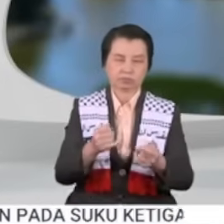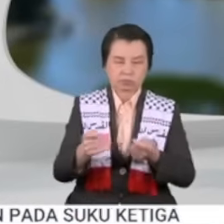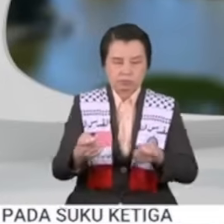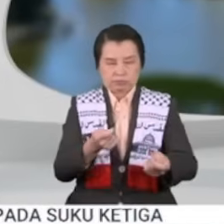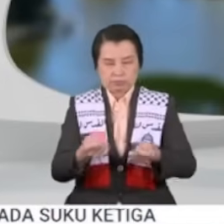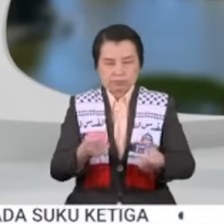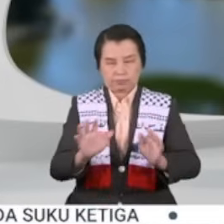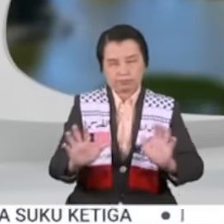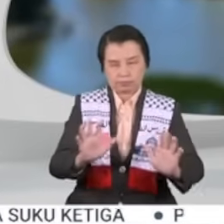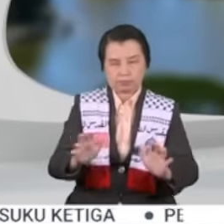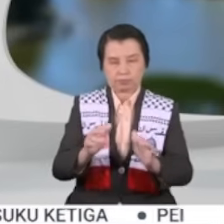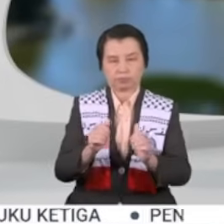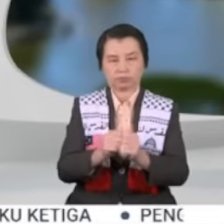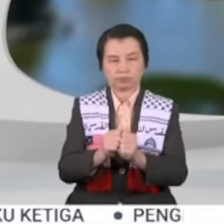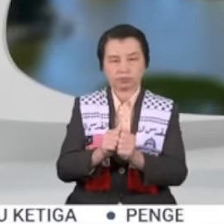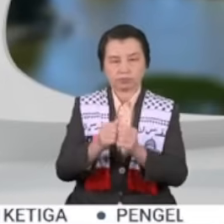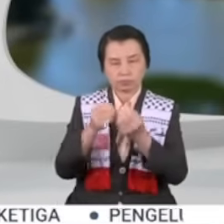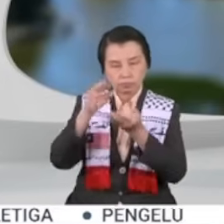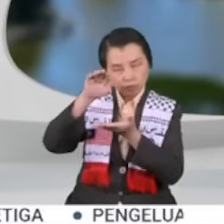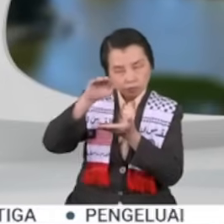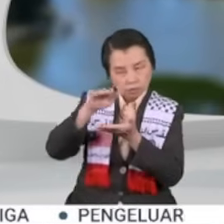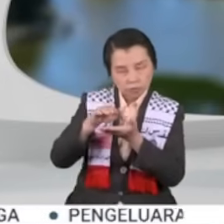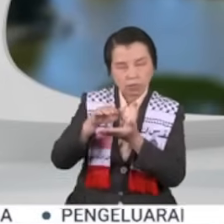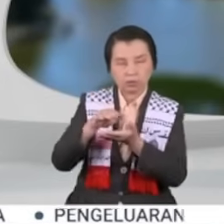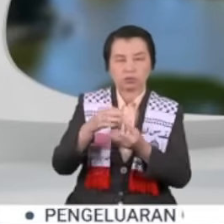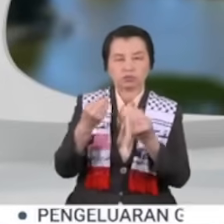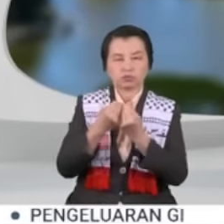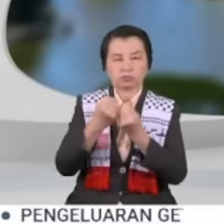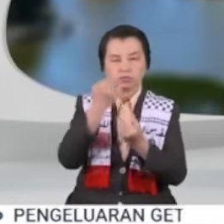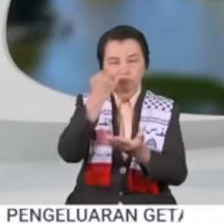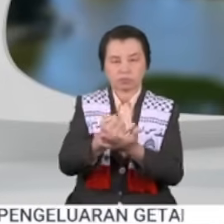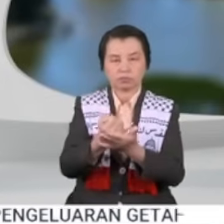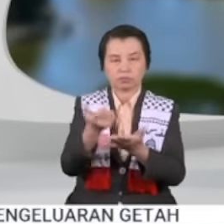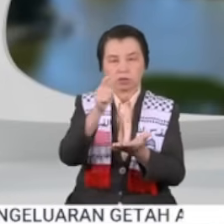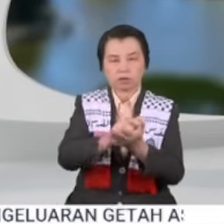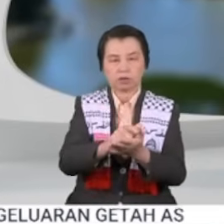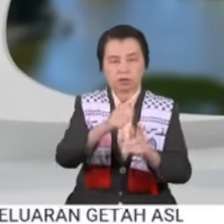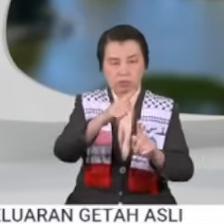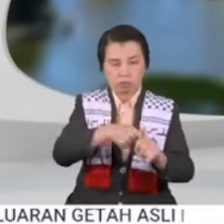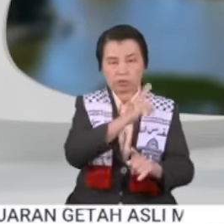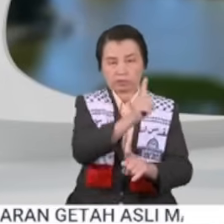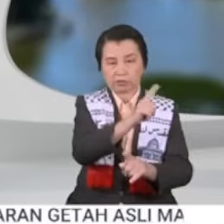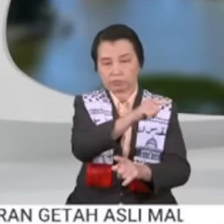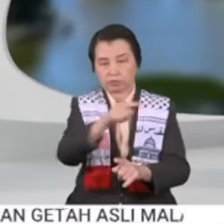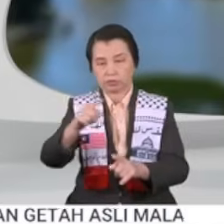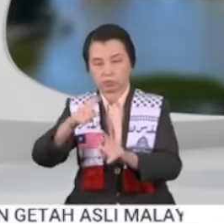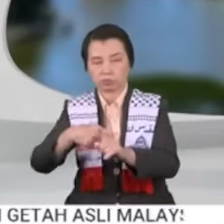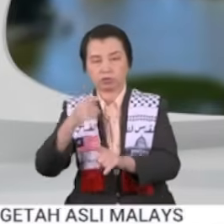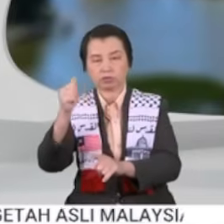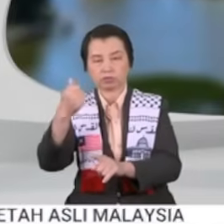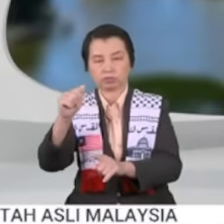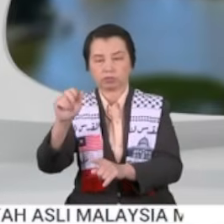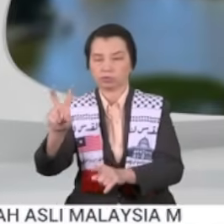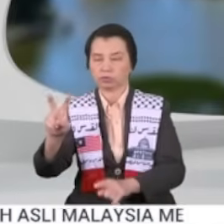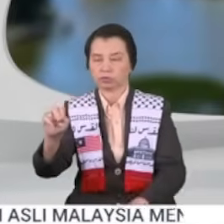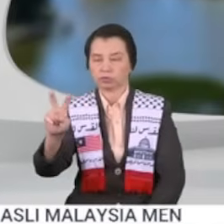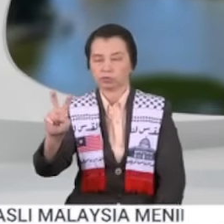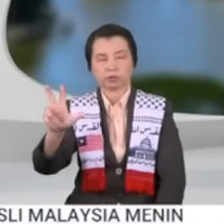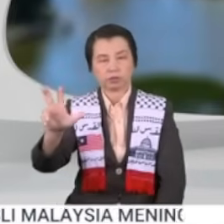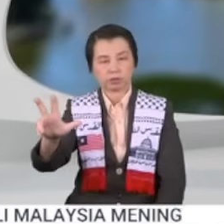terkawal dengan sedikit kadar penurunan jumlah kes jenayah dilaporkan sepanjang bulan Januari hingga Oktober tahun